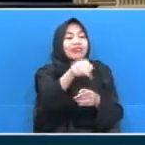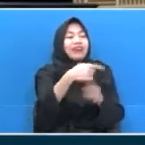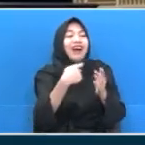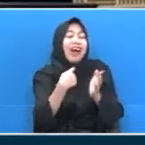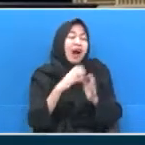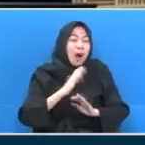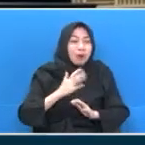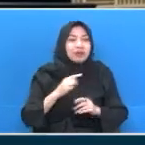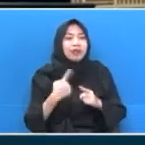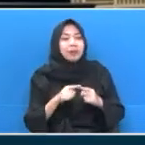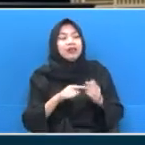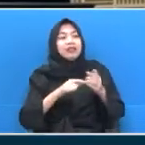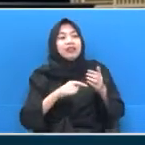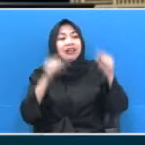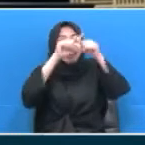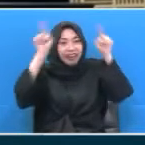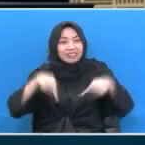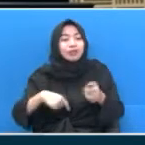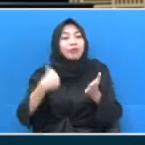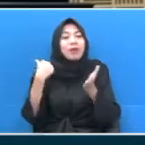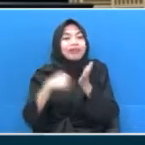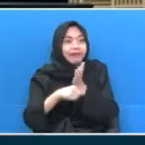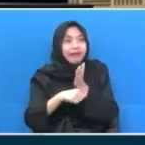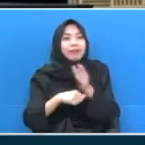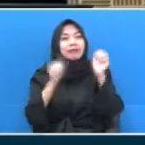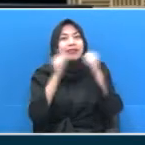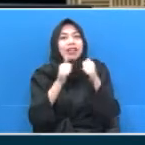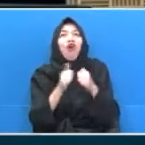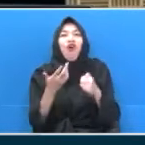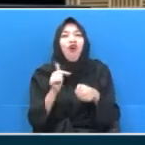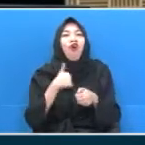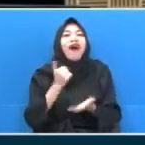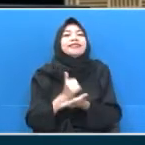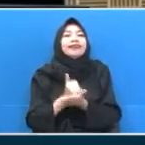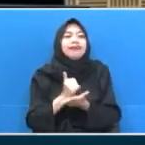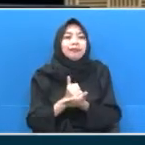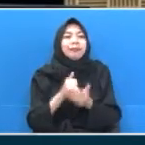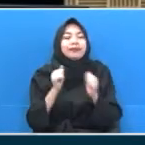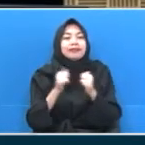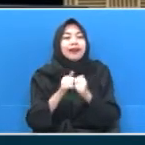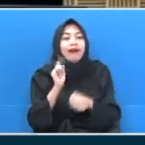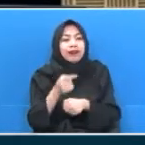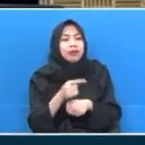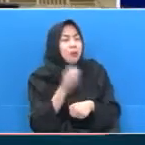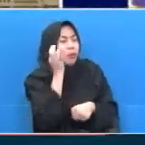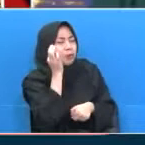materai maka mahasiswa akhirnya merasa bahwa itu sesuatu yang benar seolah-olah begitu ya